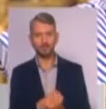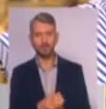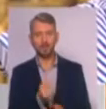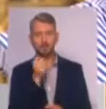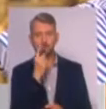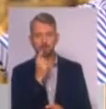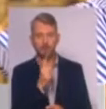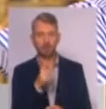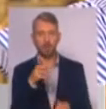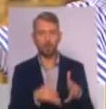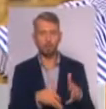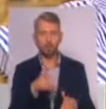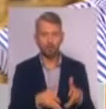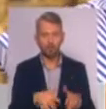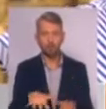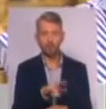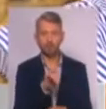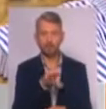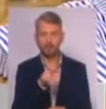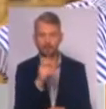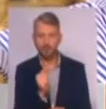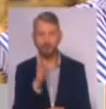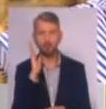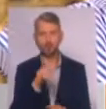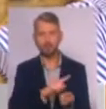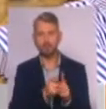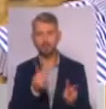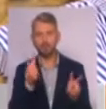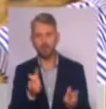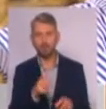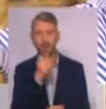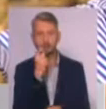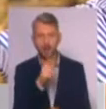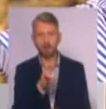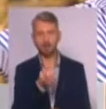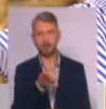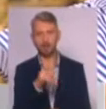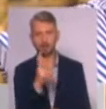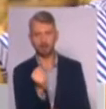парк Оболонь в урочищі Наталка буде перейменований на парк Наталка. Так.